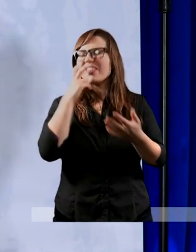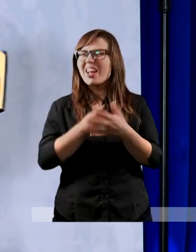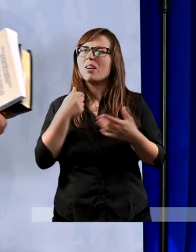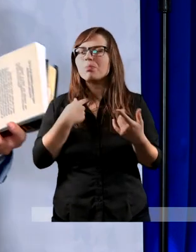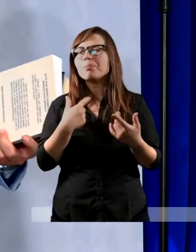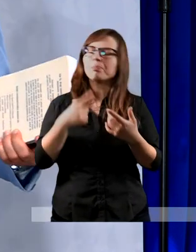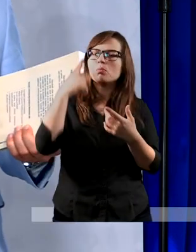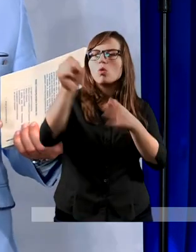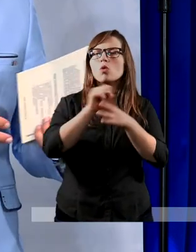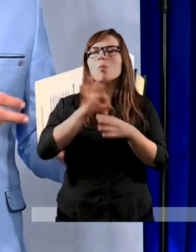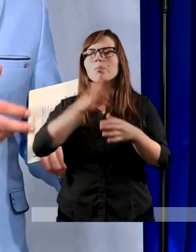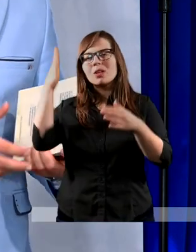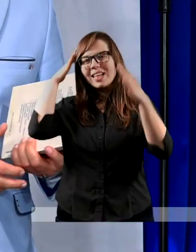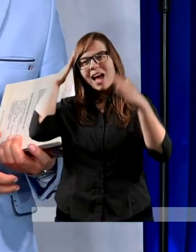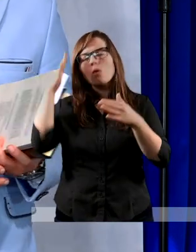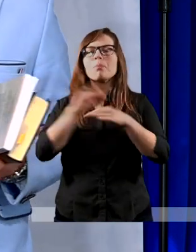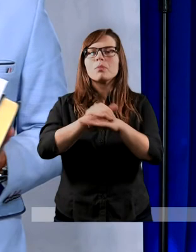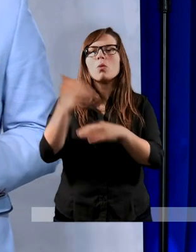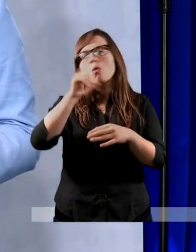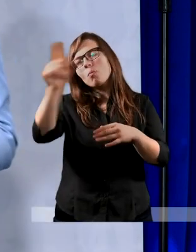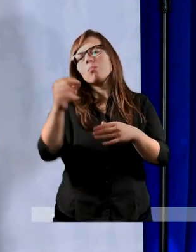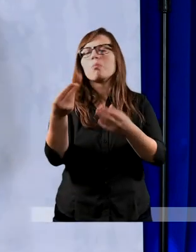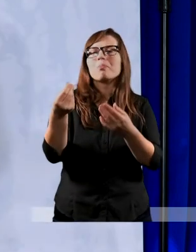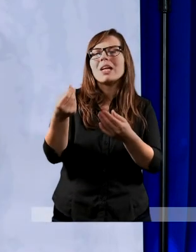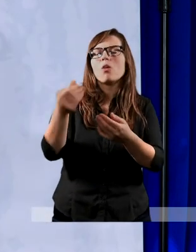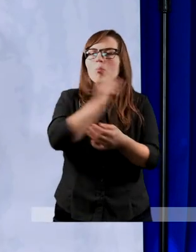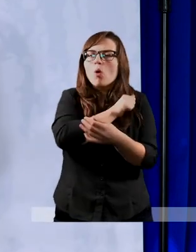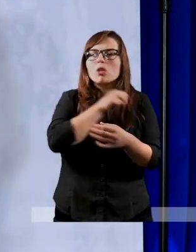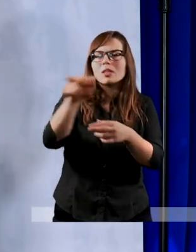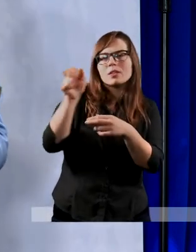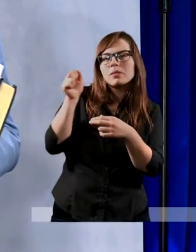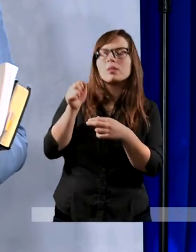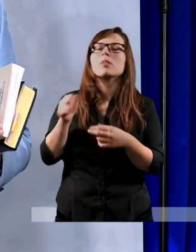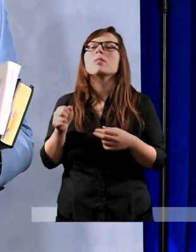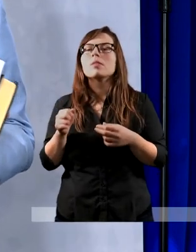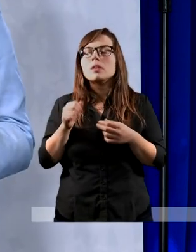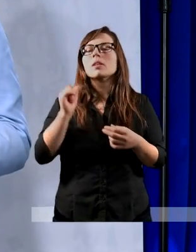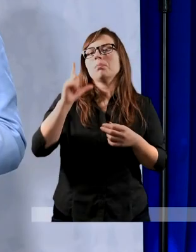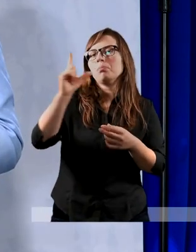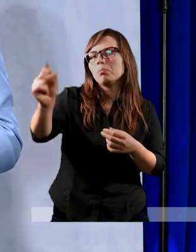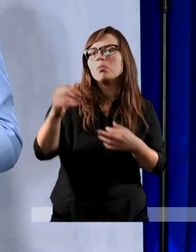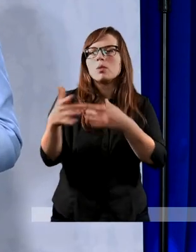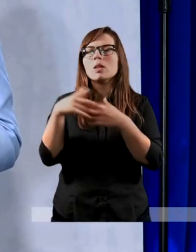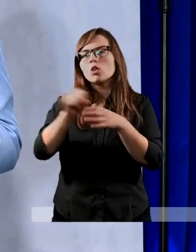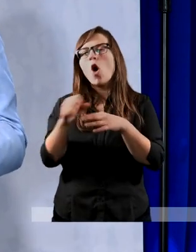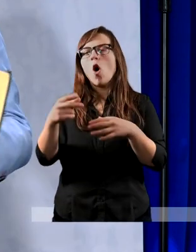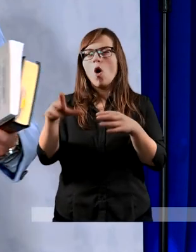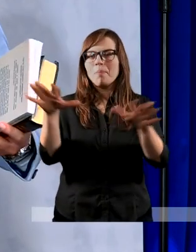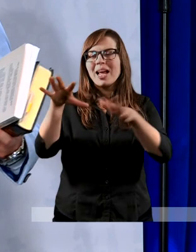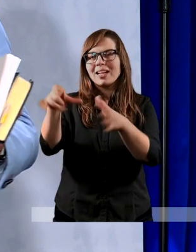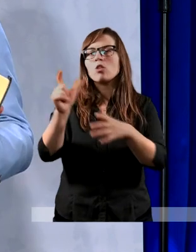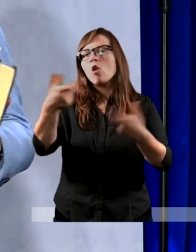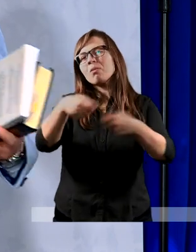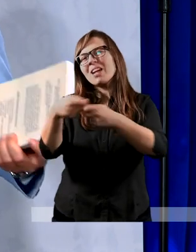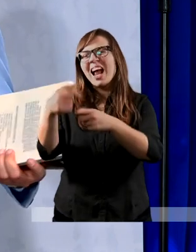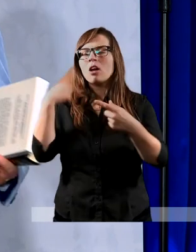Stwierdziłem, że udam się do znajomych, którzy handlowali na bazarze, może pożyczę od nich pieniądze. Gdy udałem się do nich i podszedłem do ich stoiska,